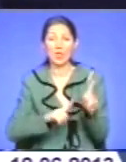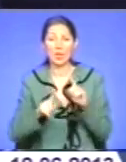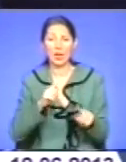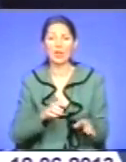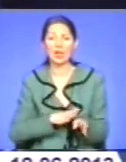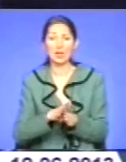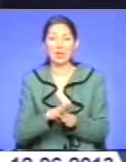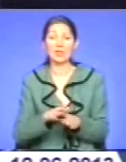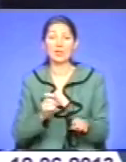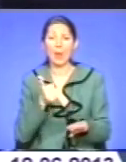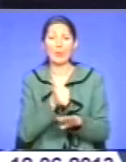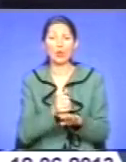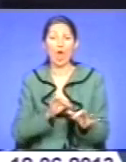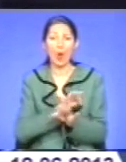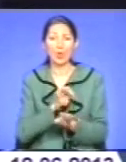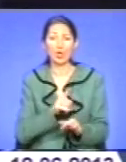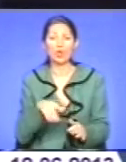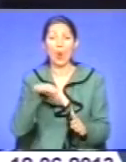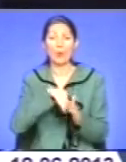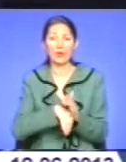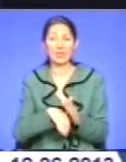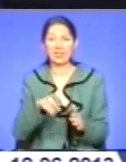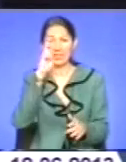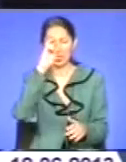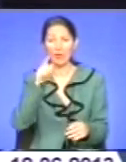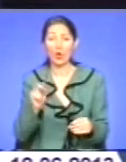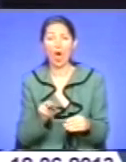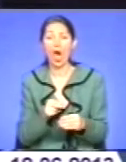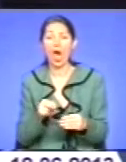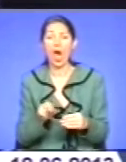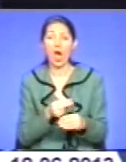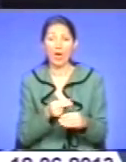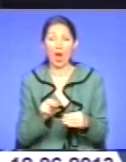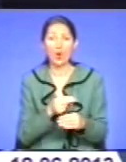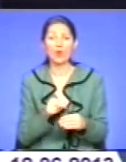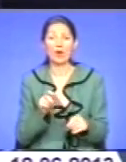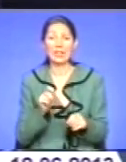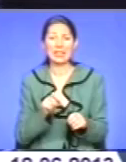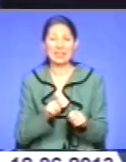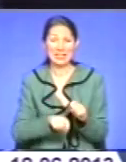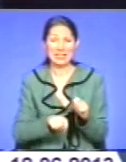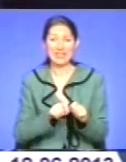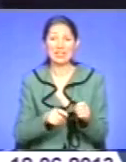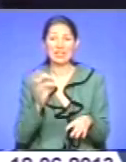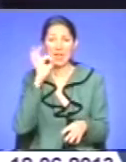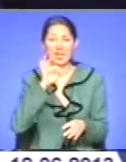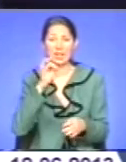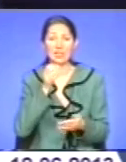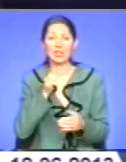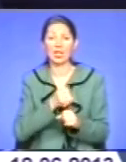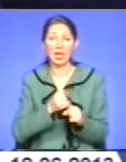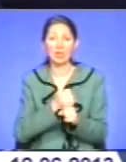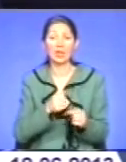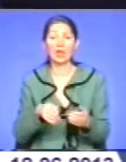пілотного проєкту щодо запровадження державного регулювання цін на лікарські засоби для лікування осіб з гіпертонічною